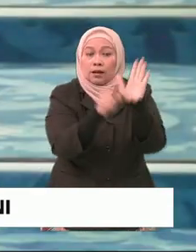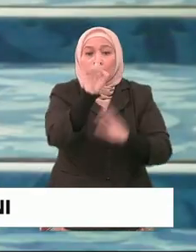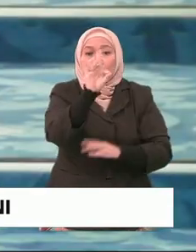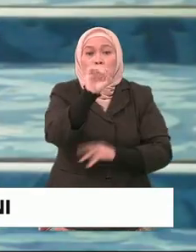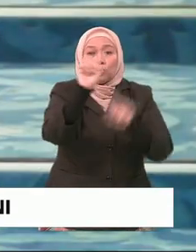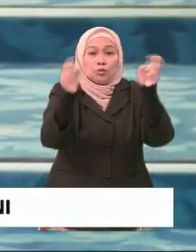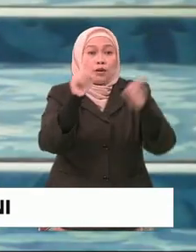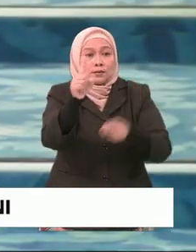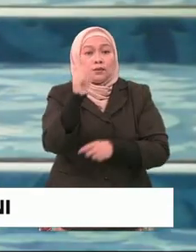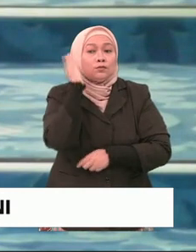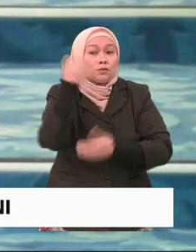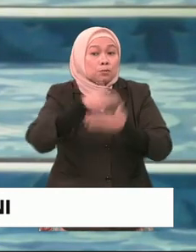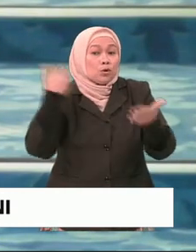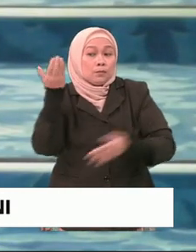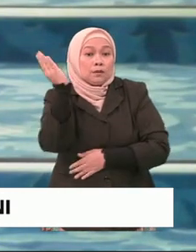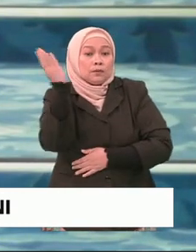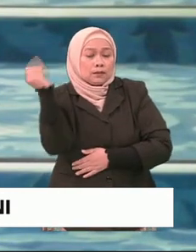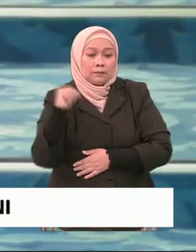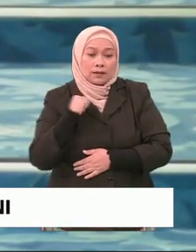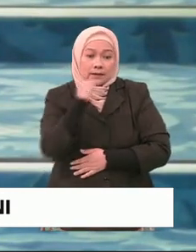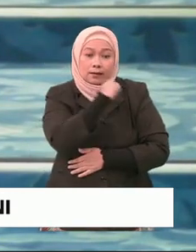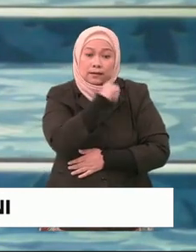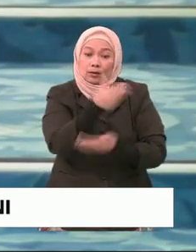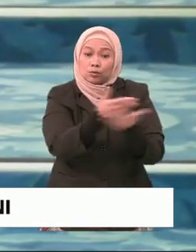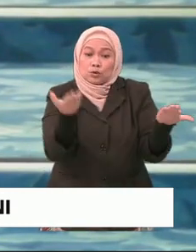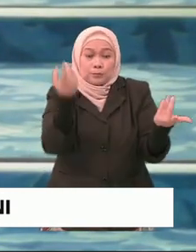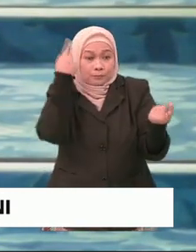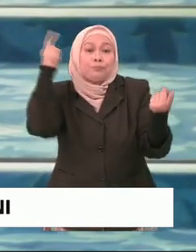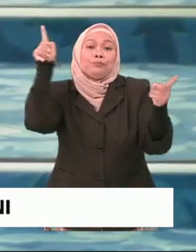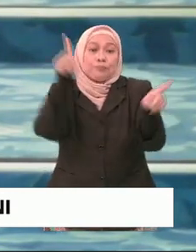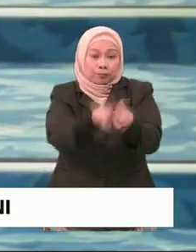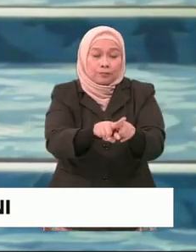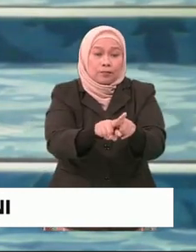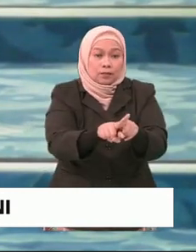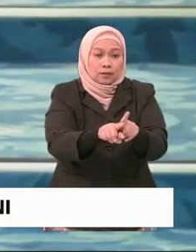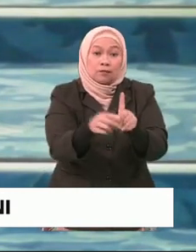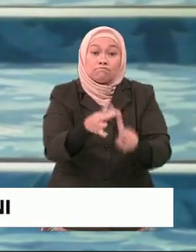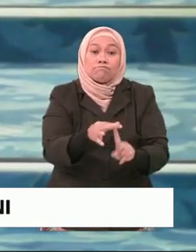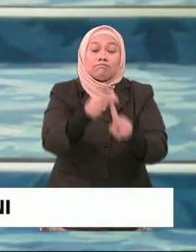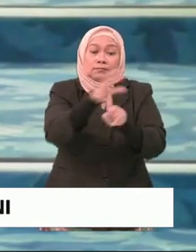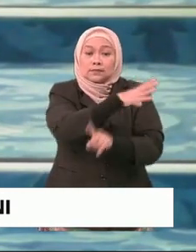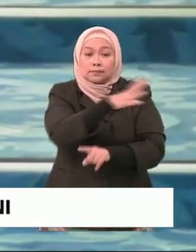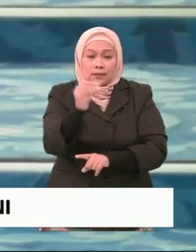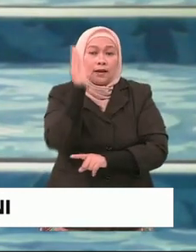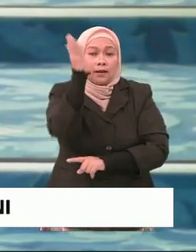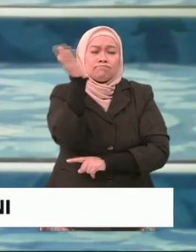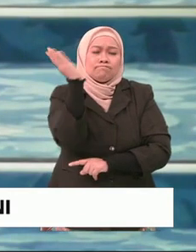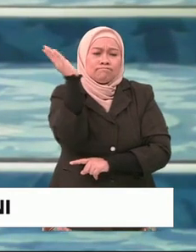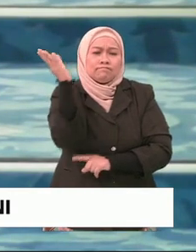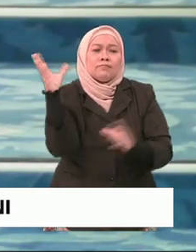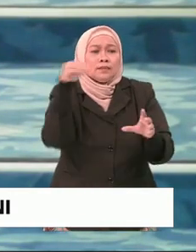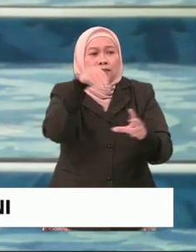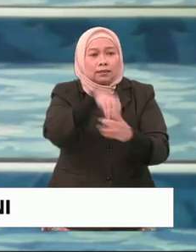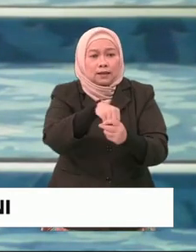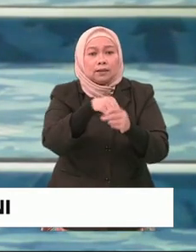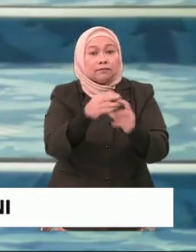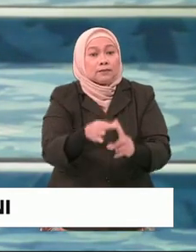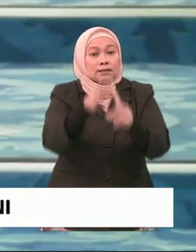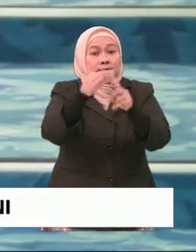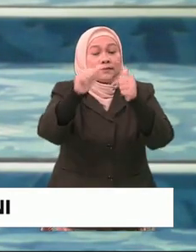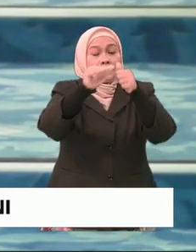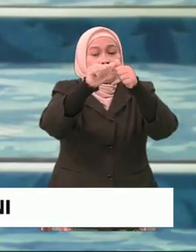satu sebelum dibentangkan kepada ahlinya untuk mendapat persetujuan terusnya Translate dibahas kan dalam sidang kaos